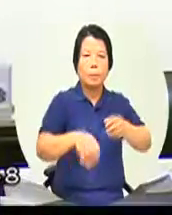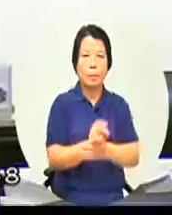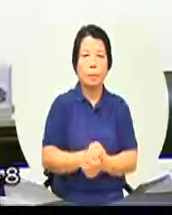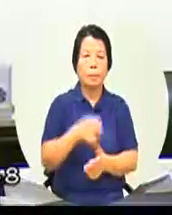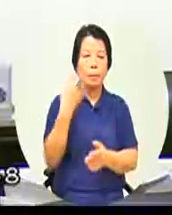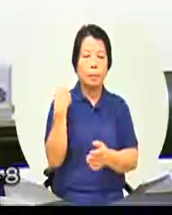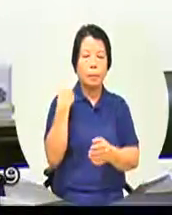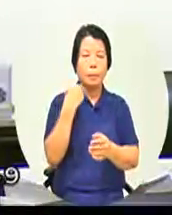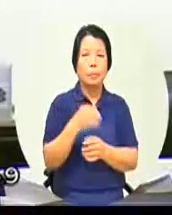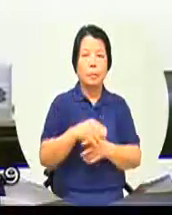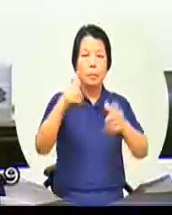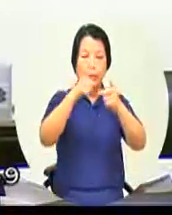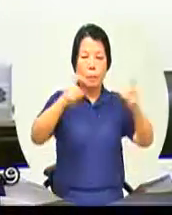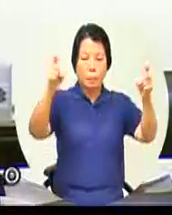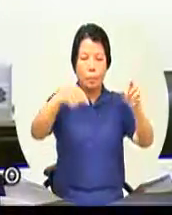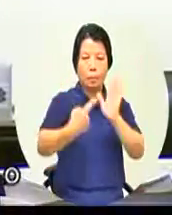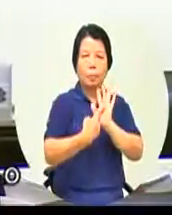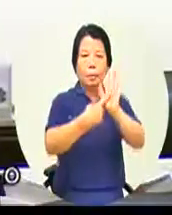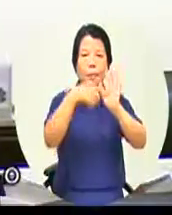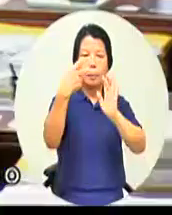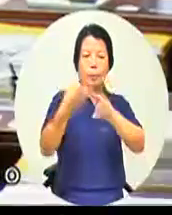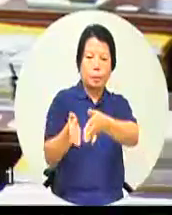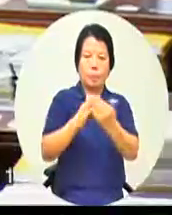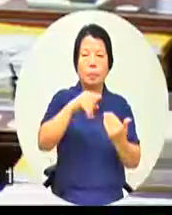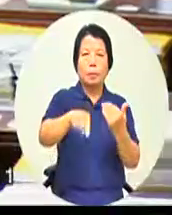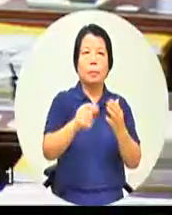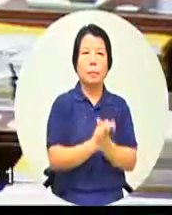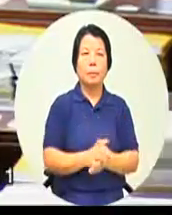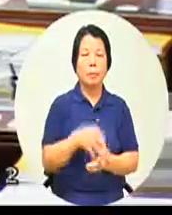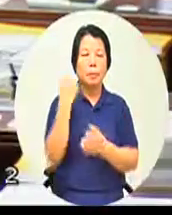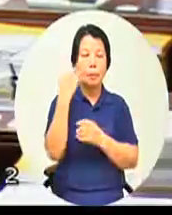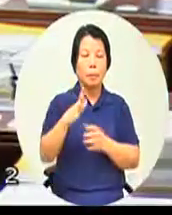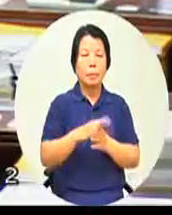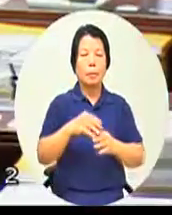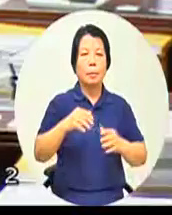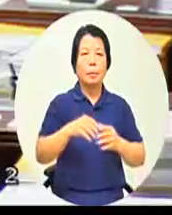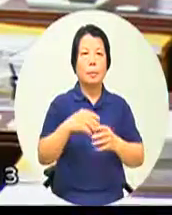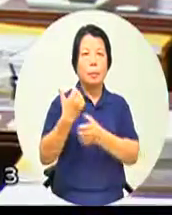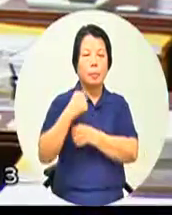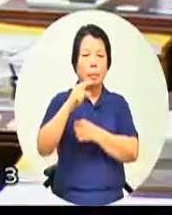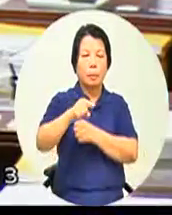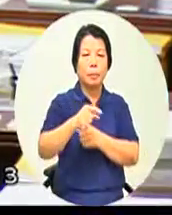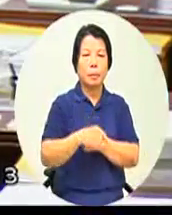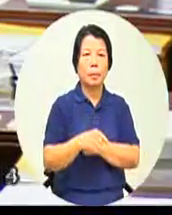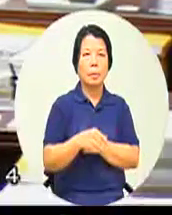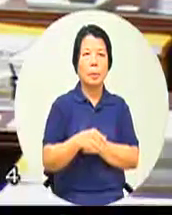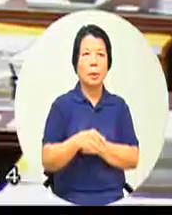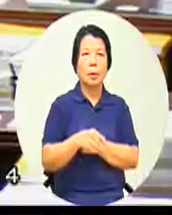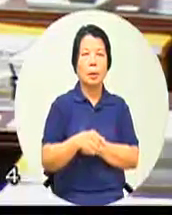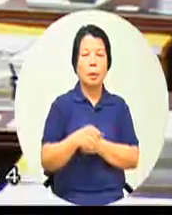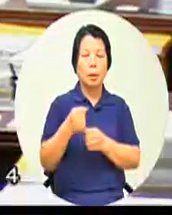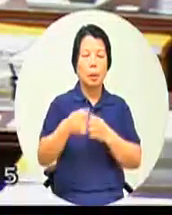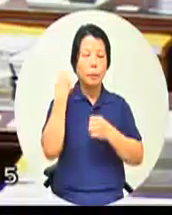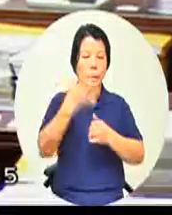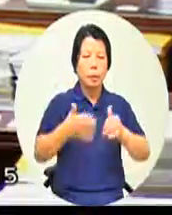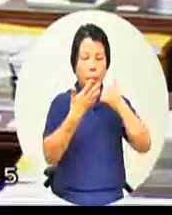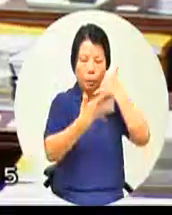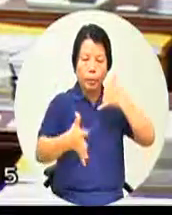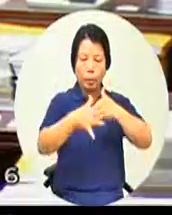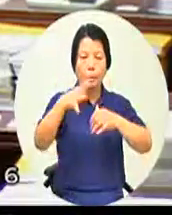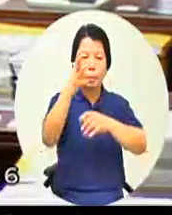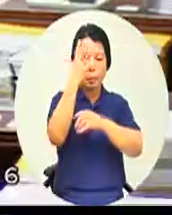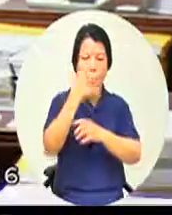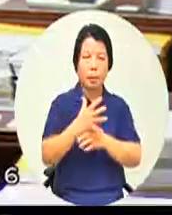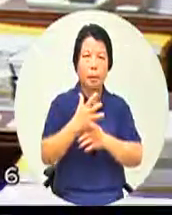一些再现，包括我们的还有另外新兵计划是包括我们的新兵老街，希望能够让它再现，好重新呈现。